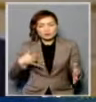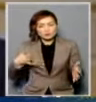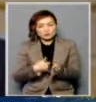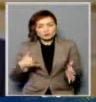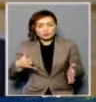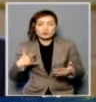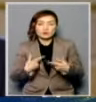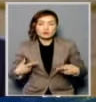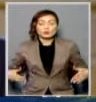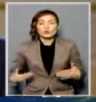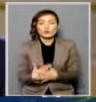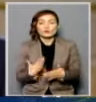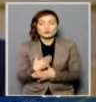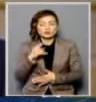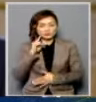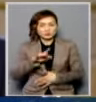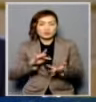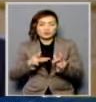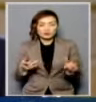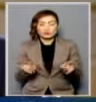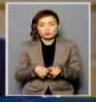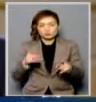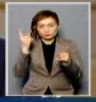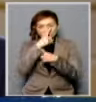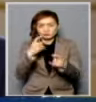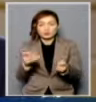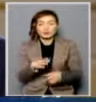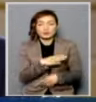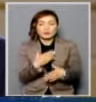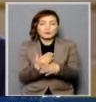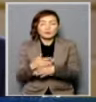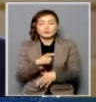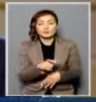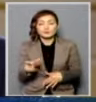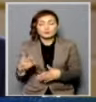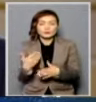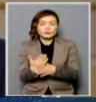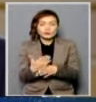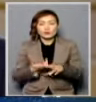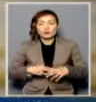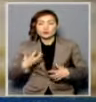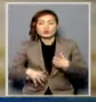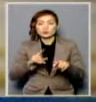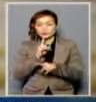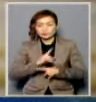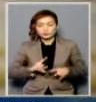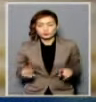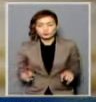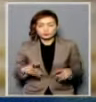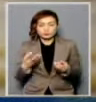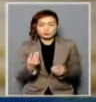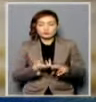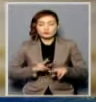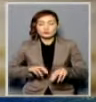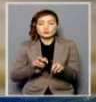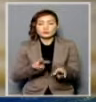деректері жайлы хабардар. Тіпті әлеуметтік желі арқылы бейне үндеу жасап, көмек сұрағандарға да бей-жай қарамаймын, деді президент. Сол үшін